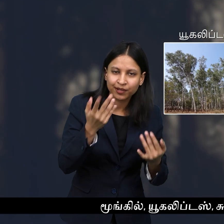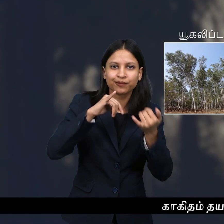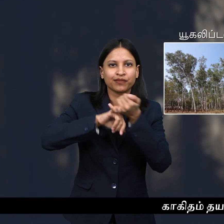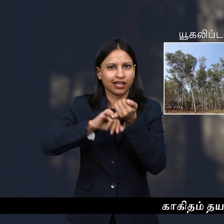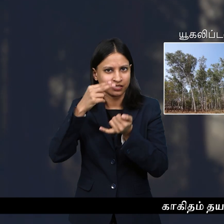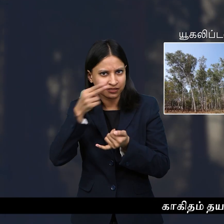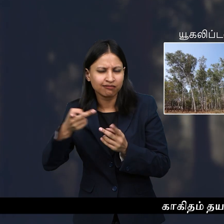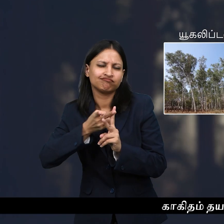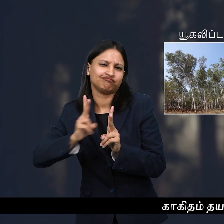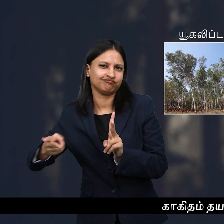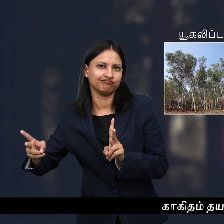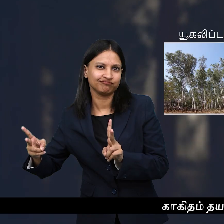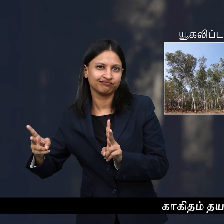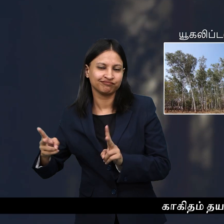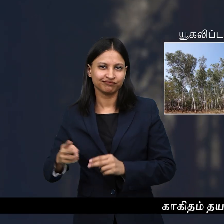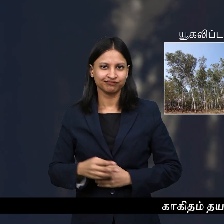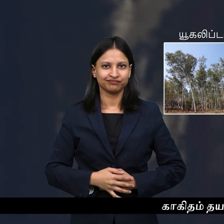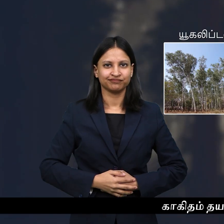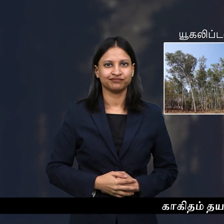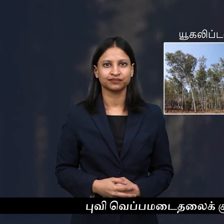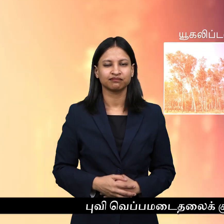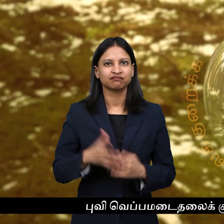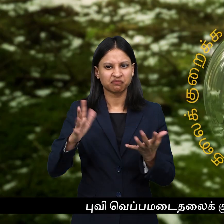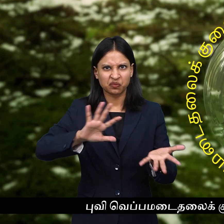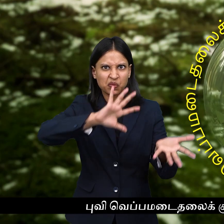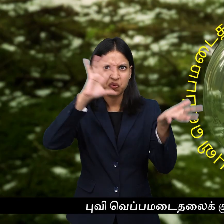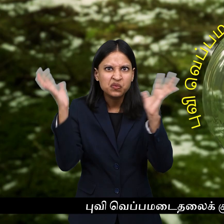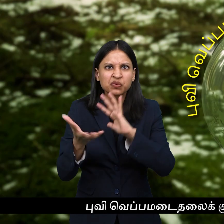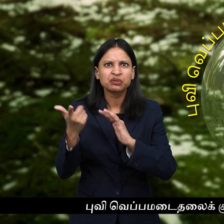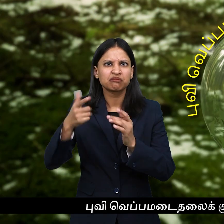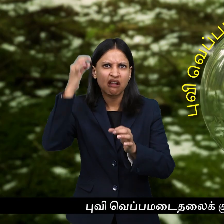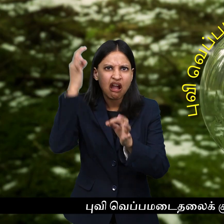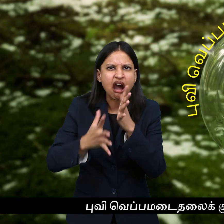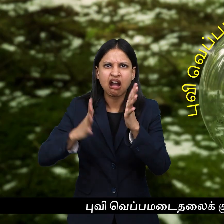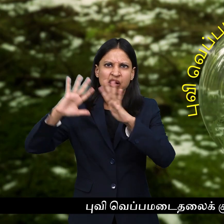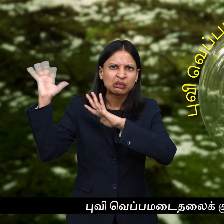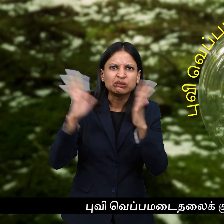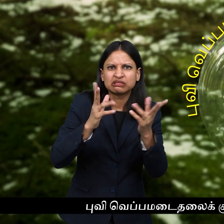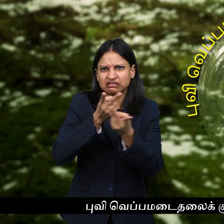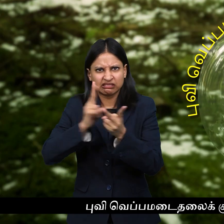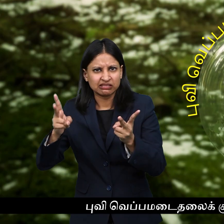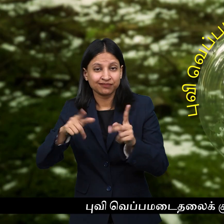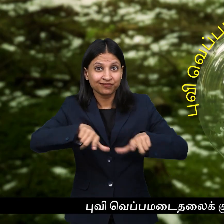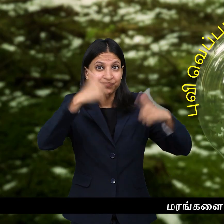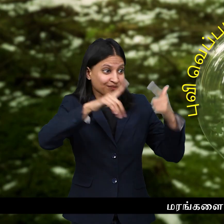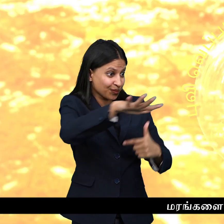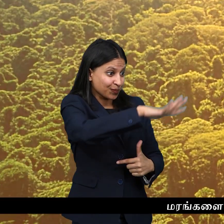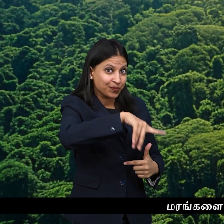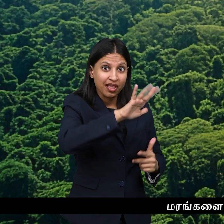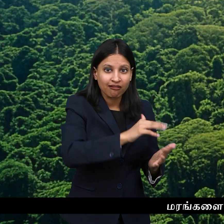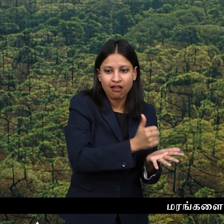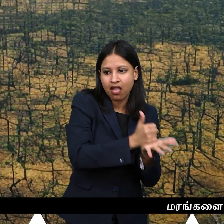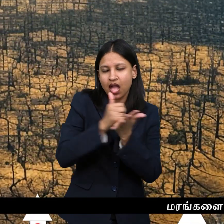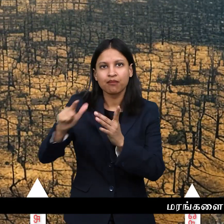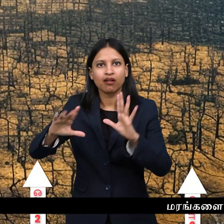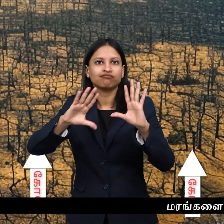போன்றவற்றிலிருந்து காகிதம் தயாரிக்கப்படுகிறது. புவி வெப்பமடைதலை குறைக்க காடுகள் உதவுகின்றன.